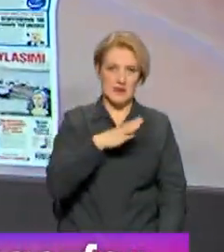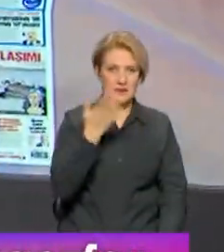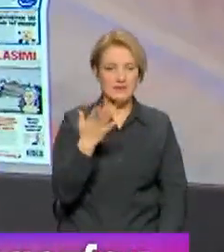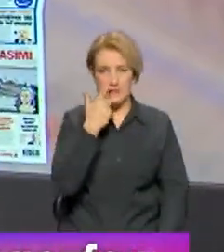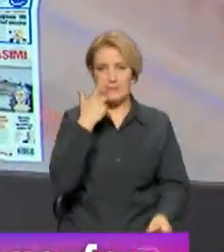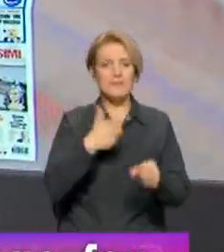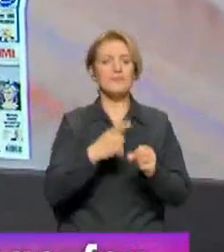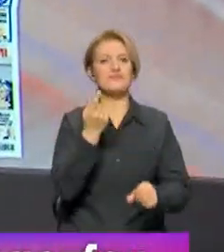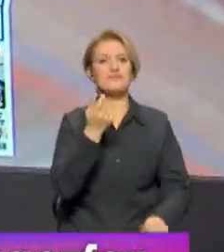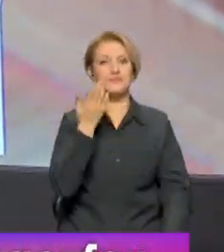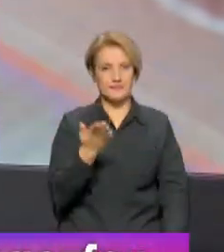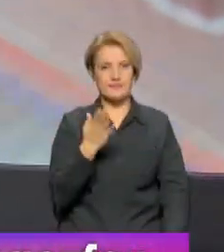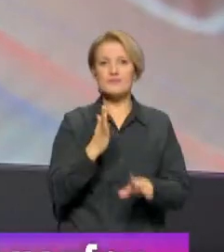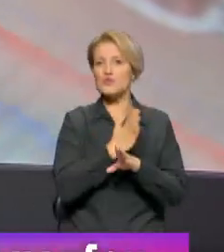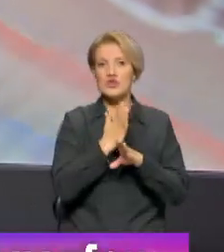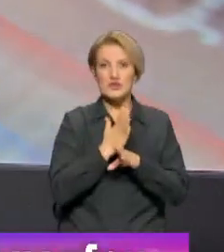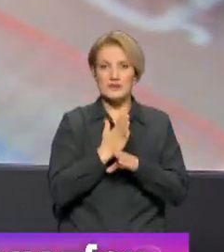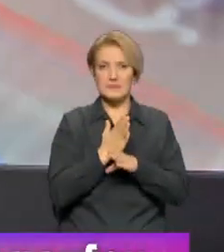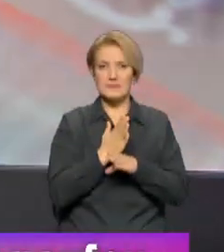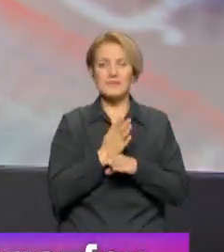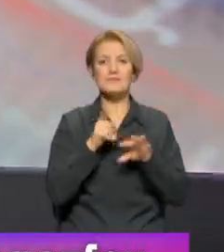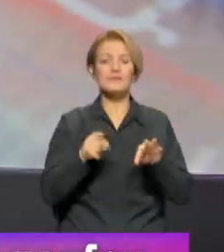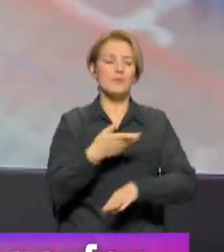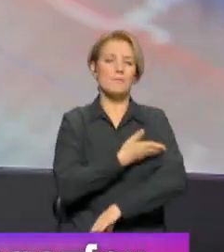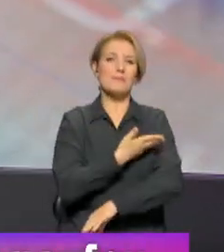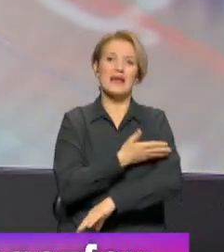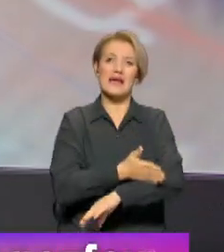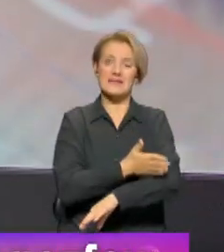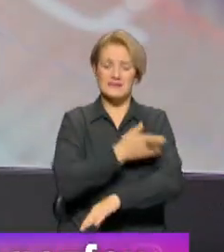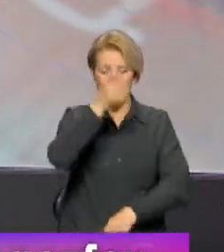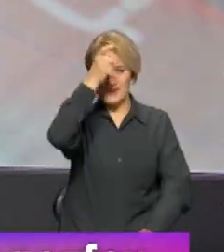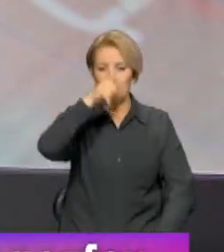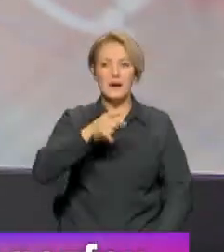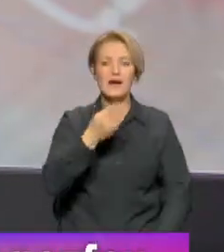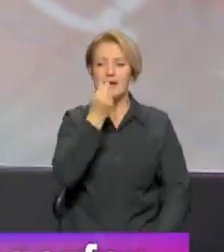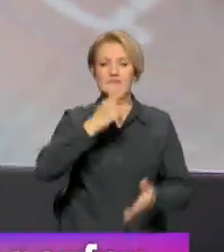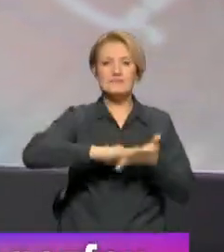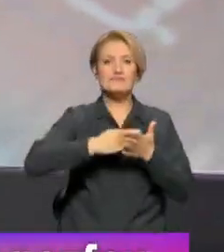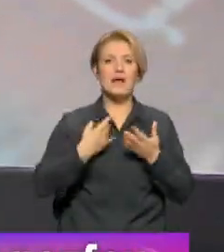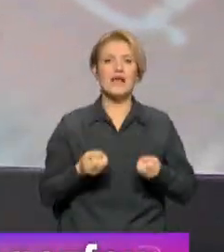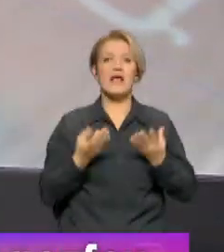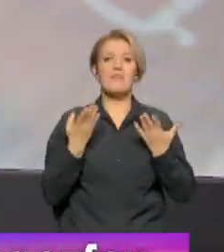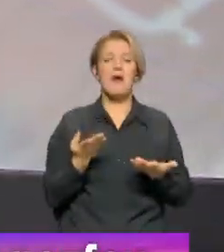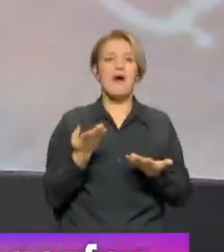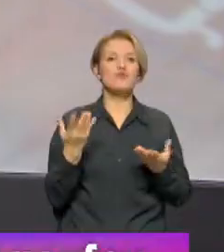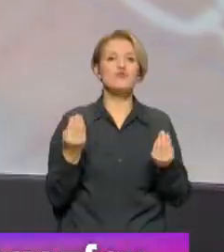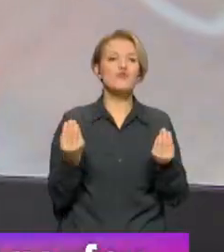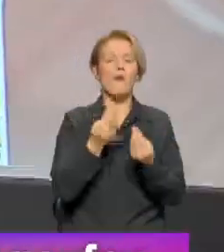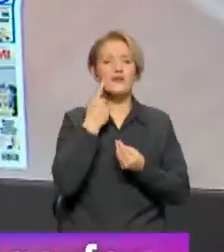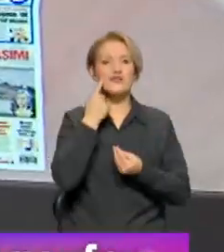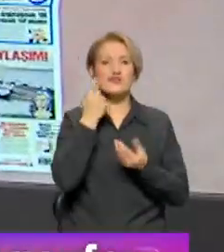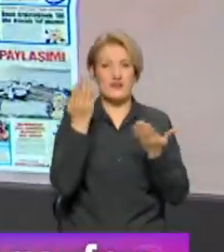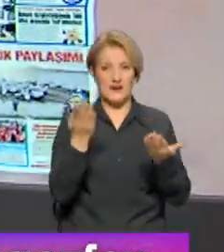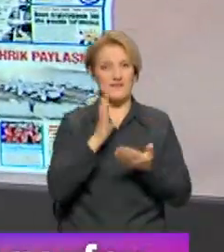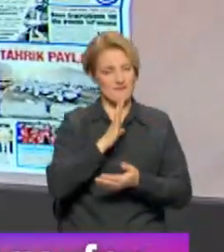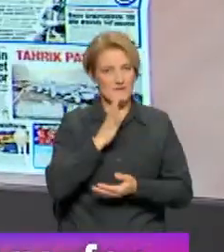akaryakıt fiyatlarına çünkü bu memlekette geçinemiyorum diyen pek çok kişi var ve geçinemediğiniz söyleyen